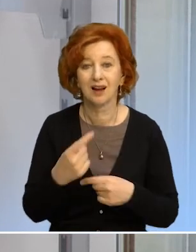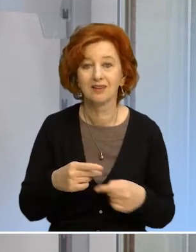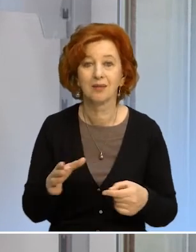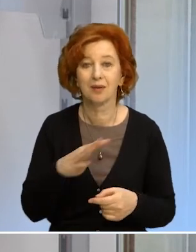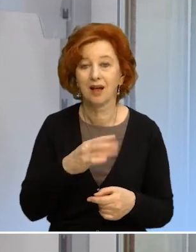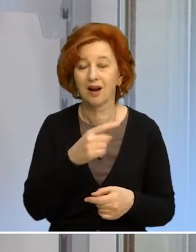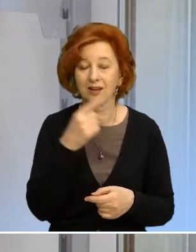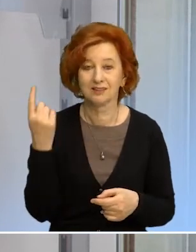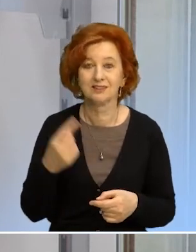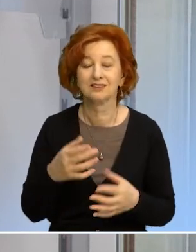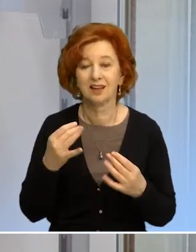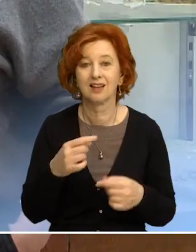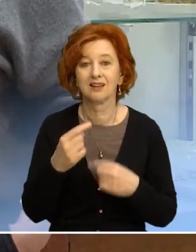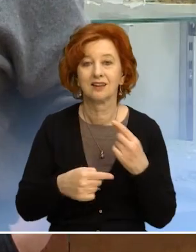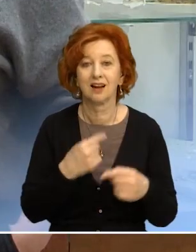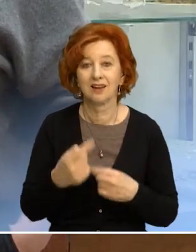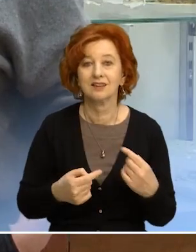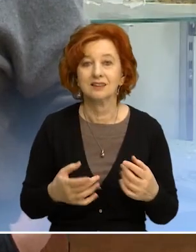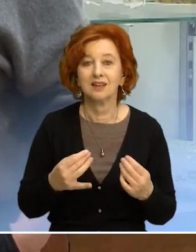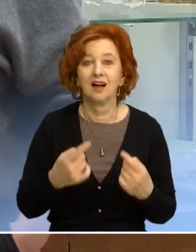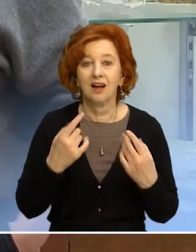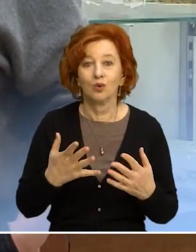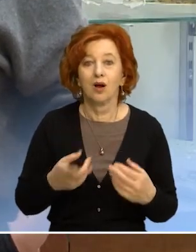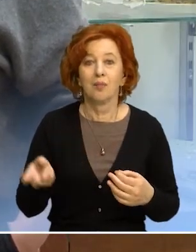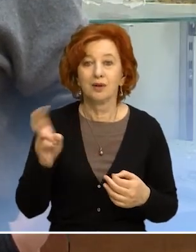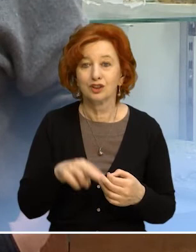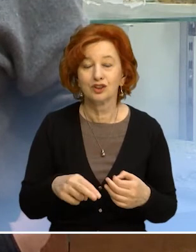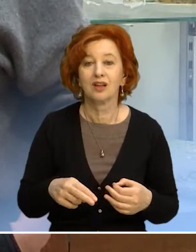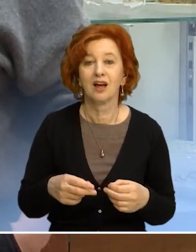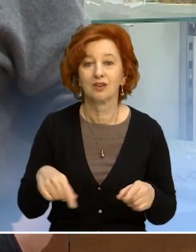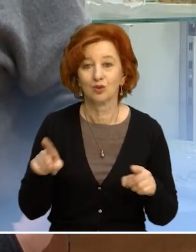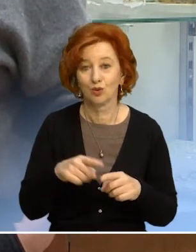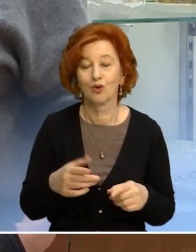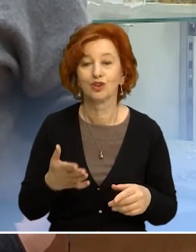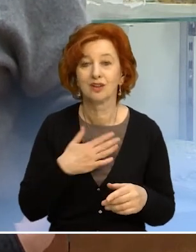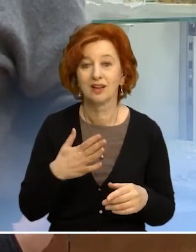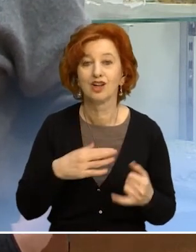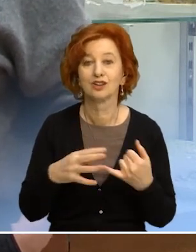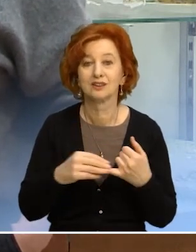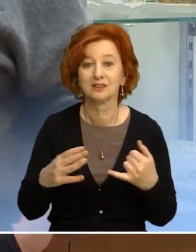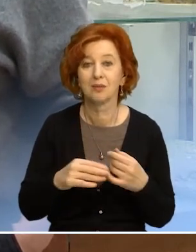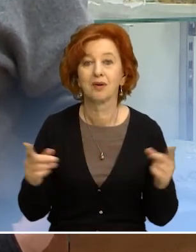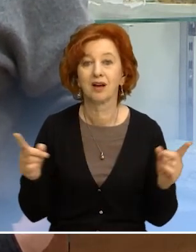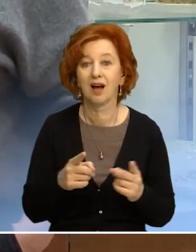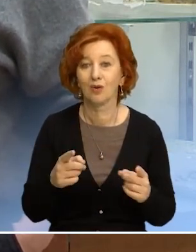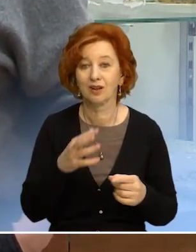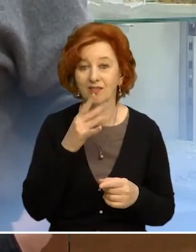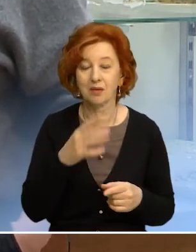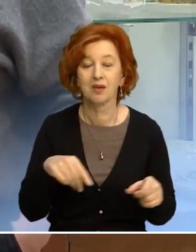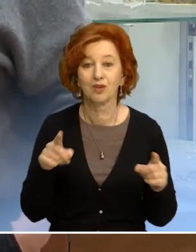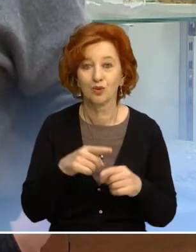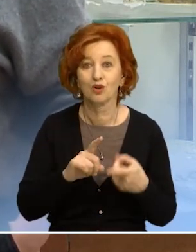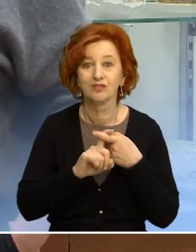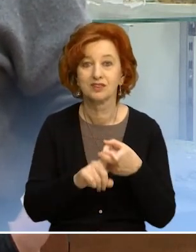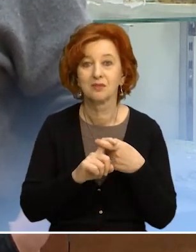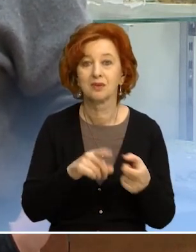это малороссийская традиция. Это традиция, которая пришла на малороссийские земли и к запорожским казакам, а также,